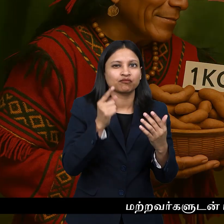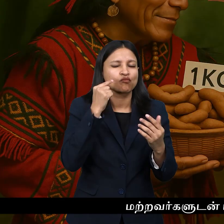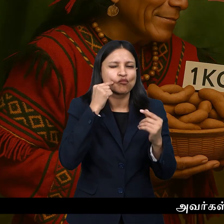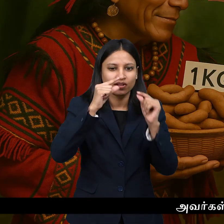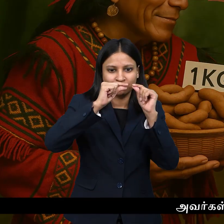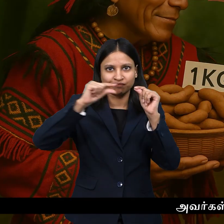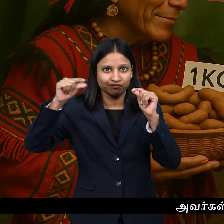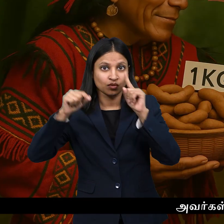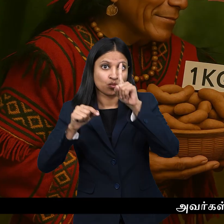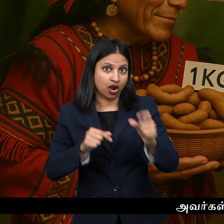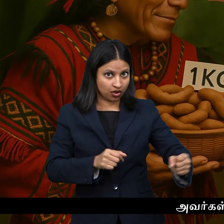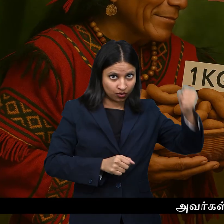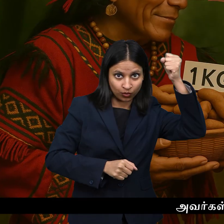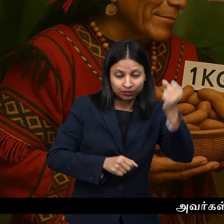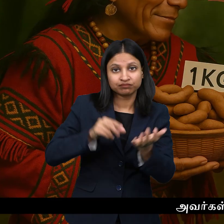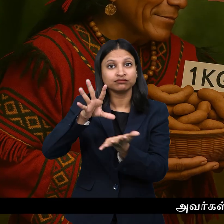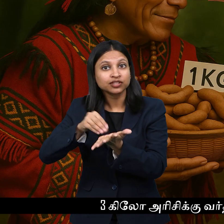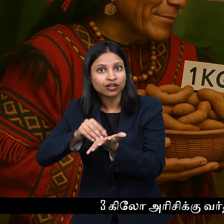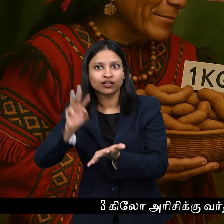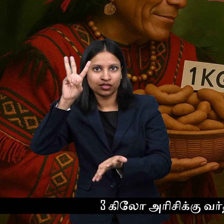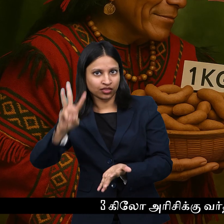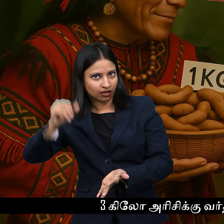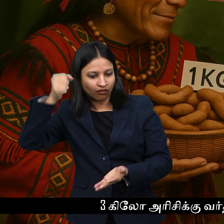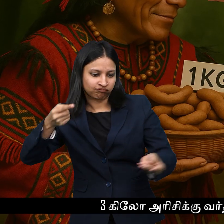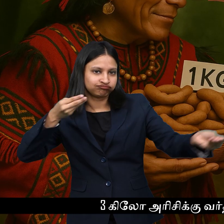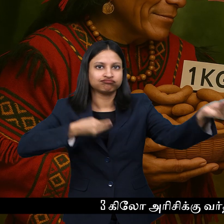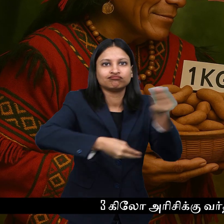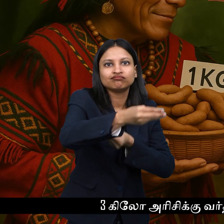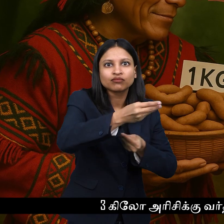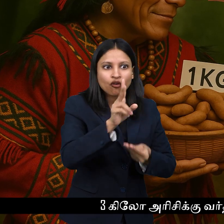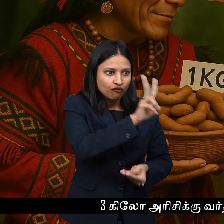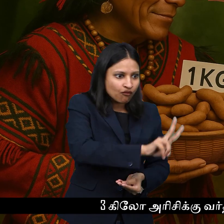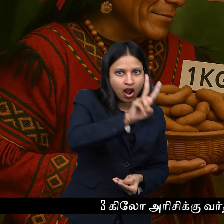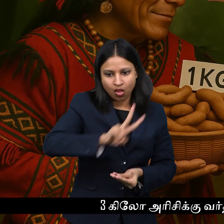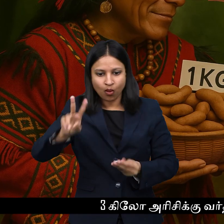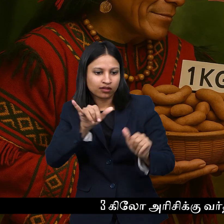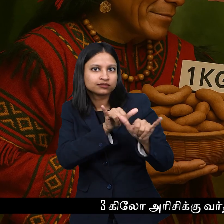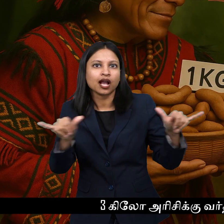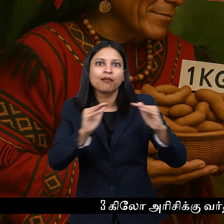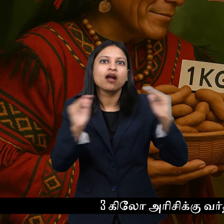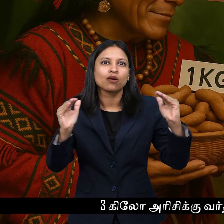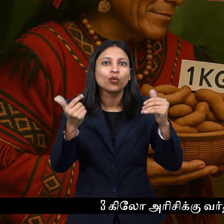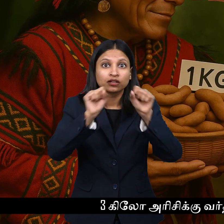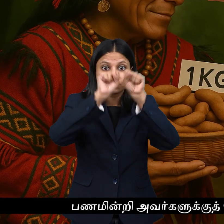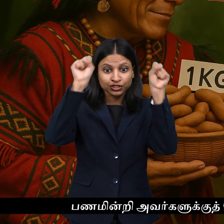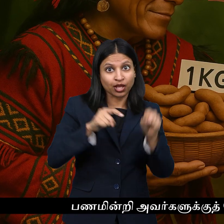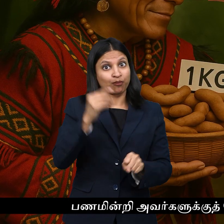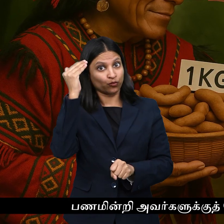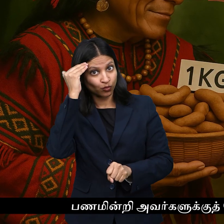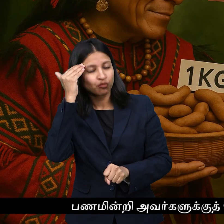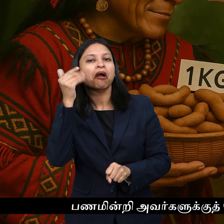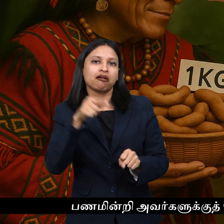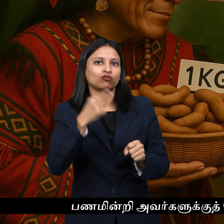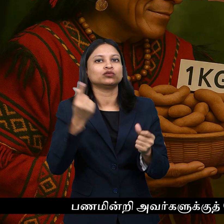பரிமாறிக்கொள்கிறார்கள். அவர்கள் 1 கிலோ புளியை 3 கிலோ அரிசிக்கு வர்த்தகம் செய்யலாம். இந்த முறை